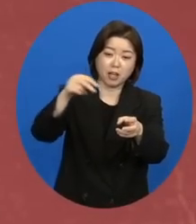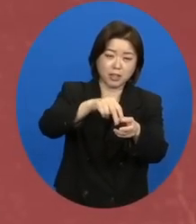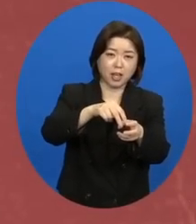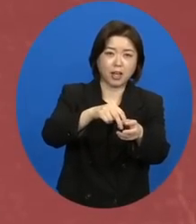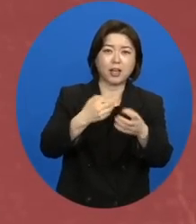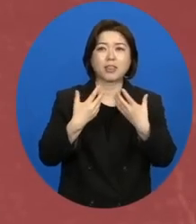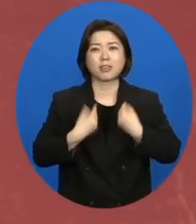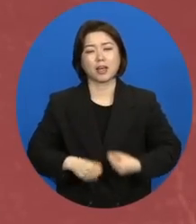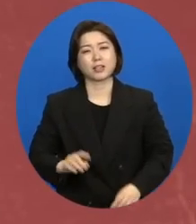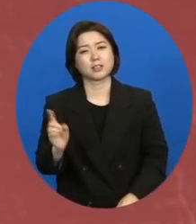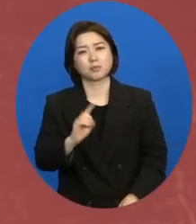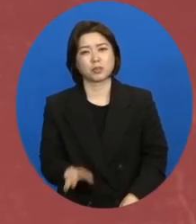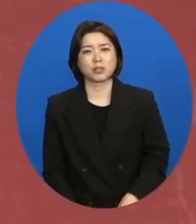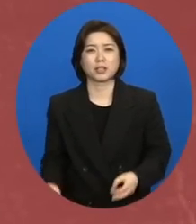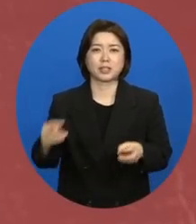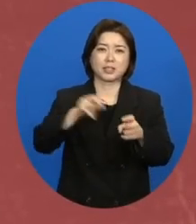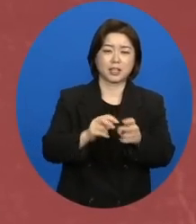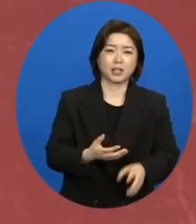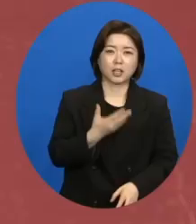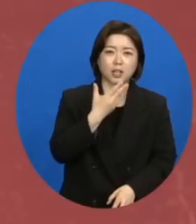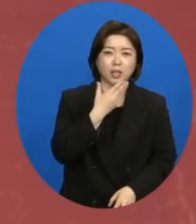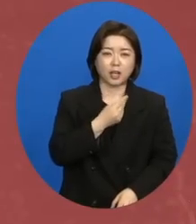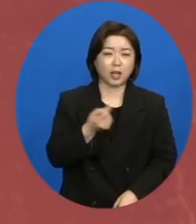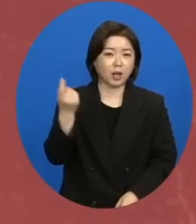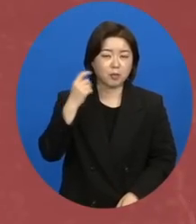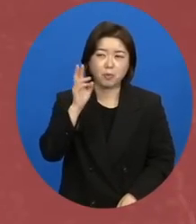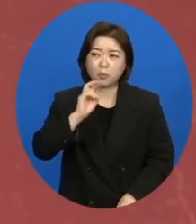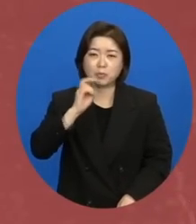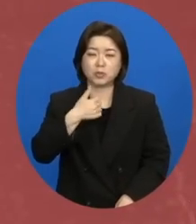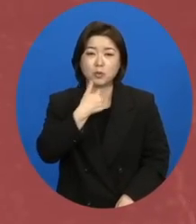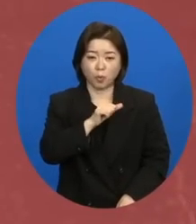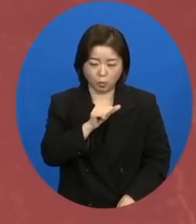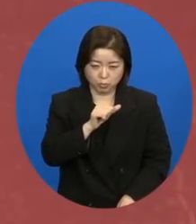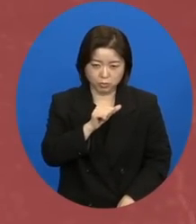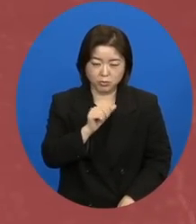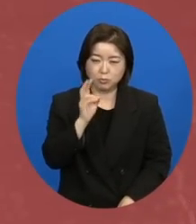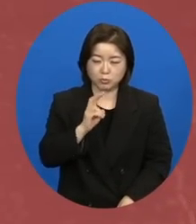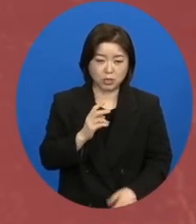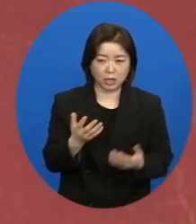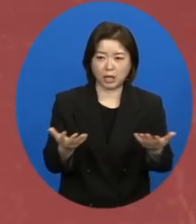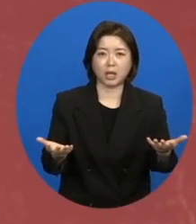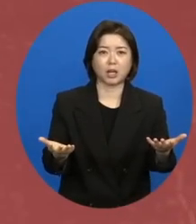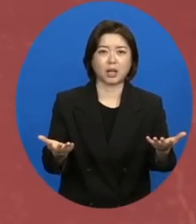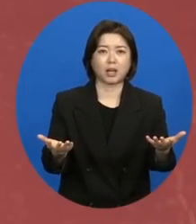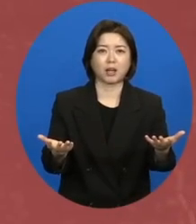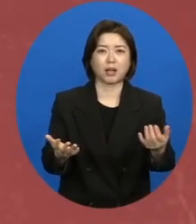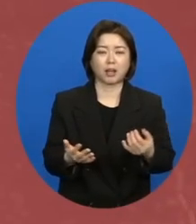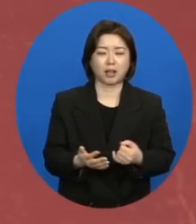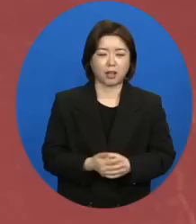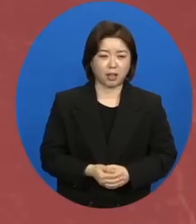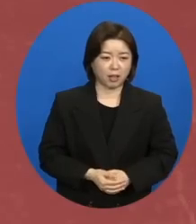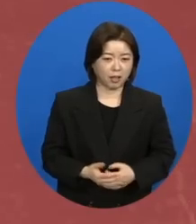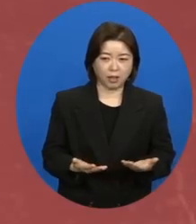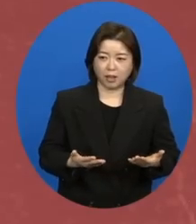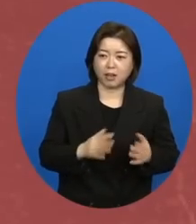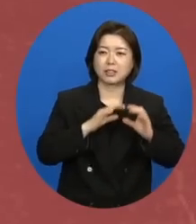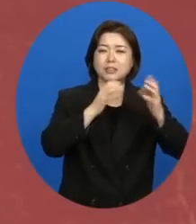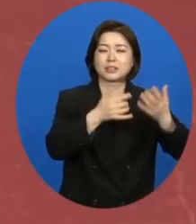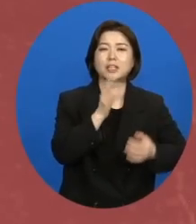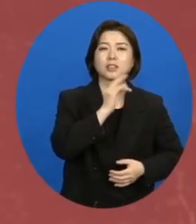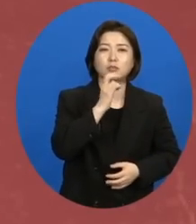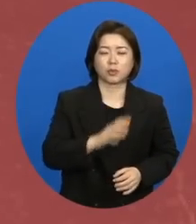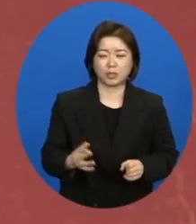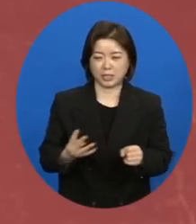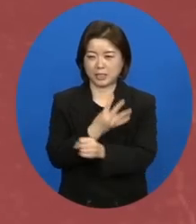되는데 타자마자 복음성가를 5분 부르다 하다가 할 게 없다고 그러면서 세상 노래 부르는데 4시간